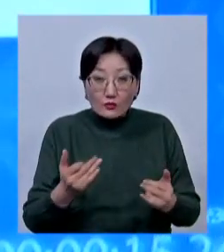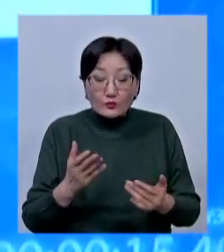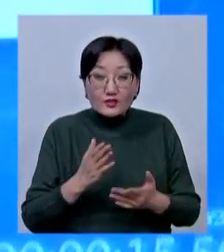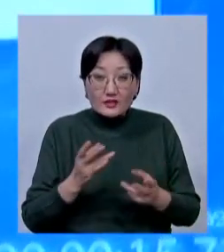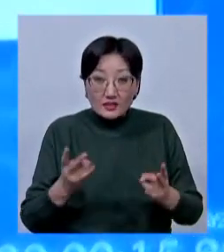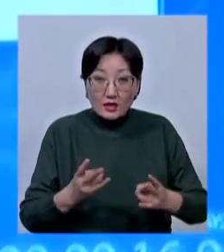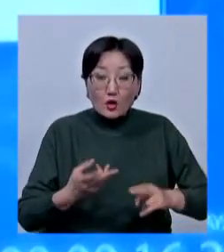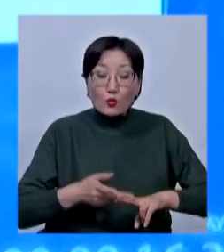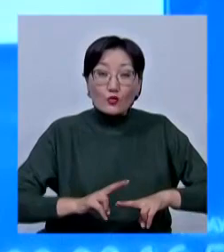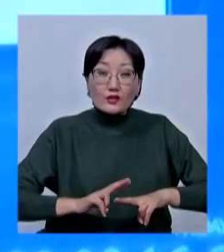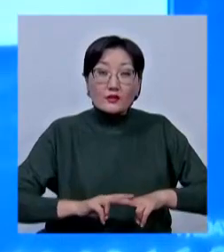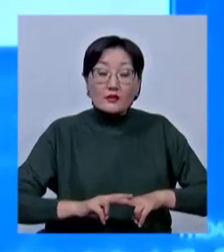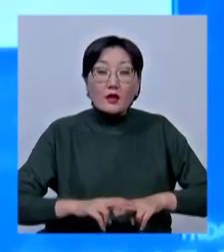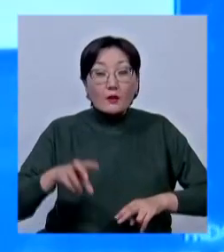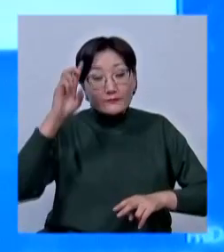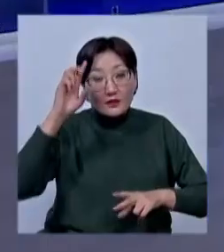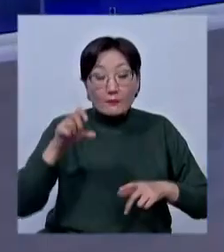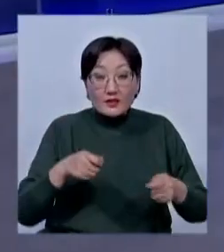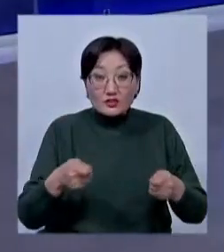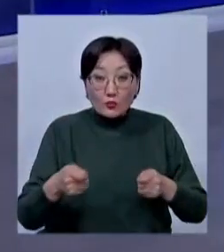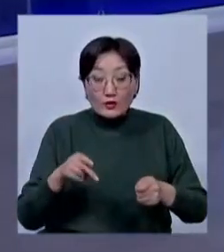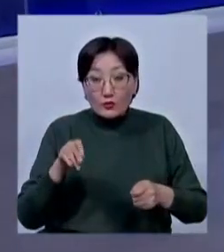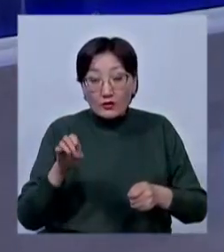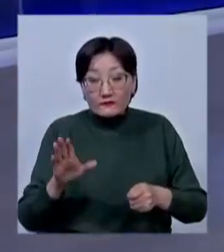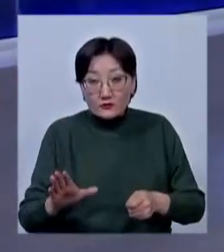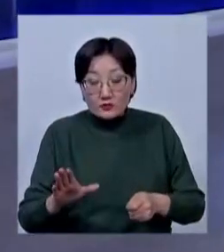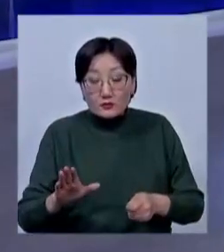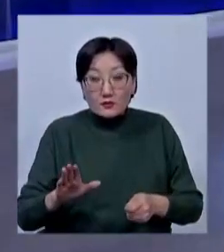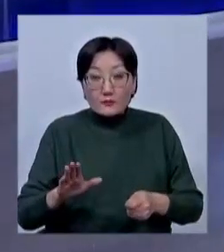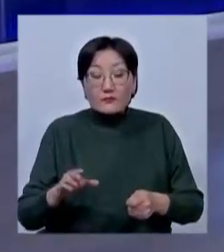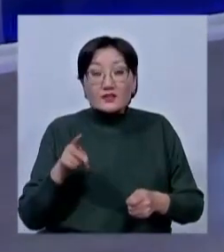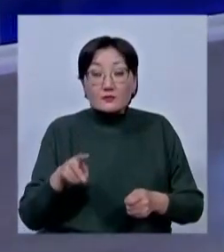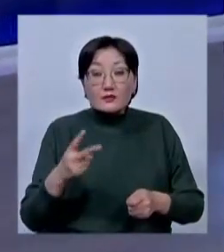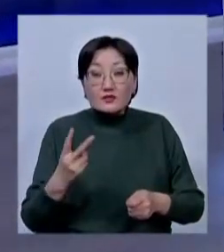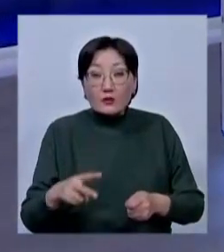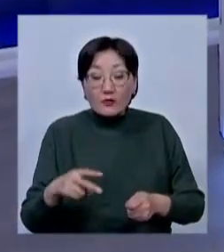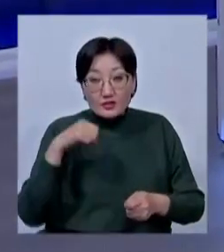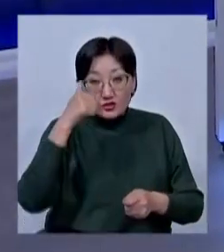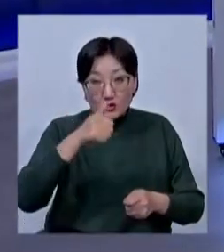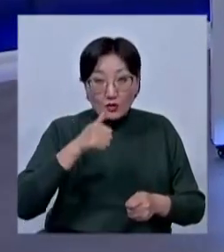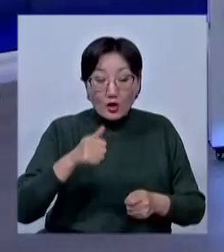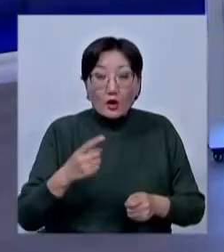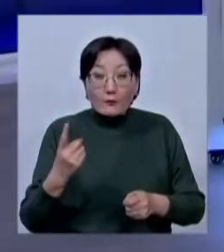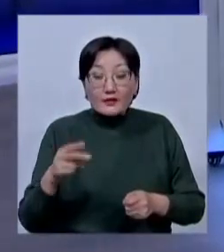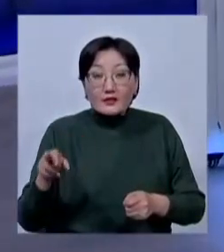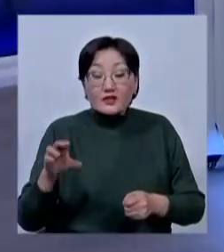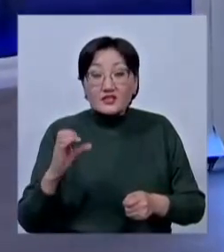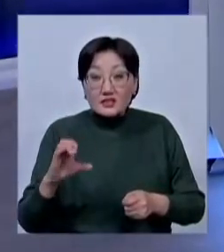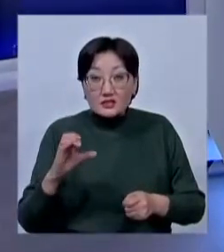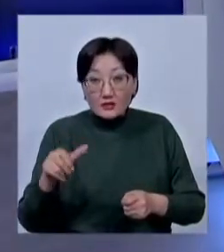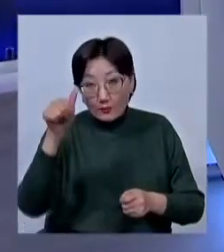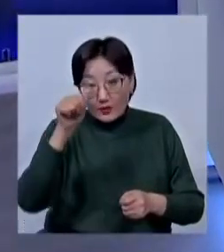Өйткені мемлекет басшысы Қасым Жомарт Тоқаев 2020 жылғы 1-ші қыркүйектегі